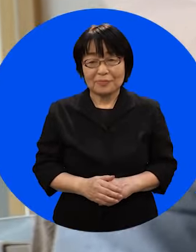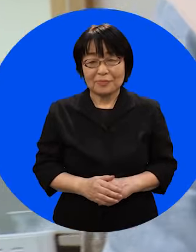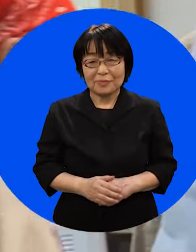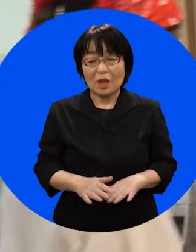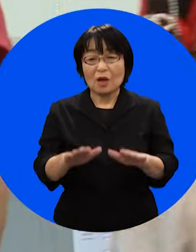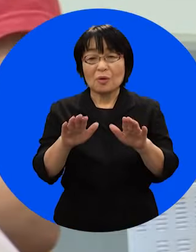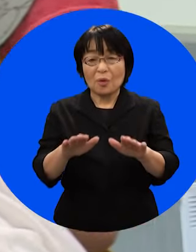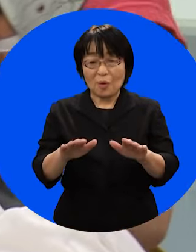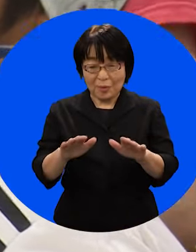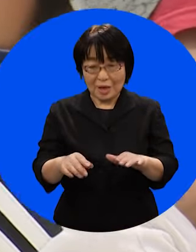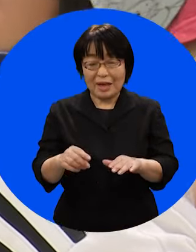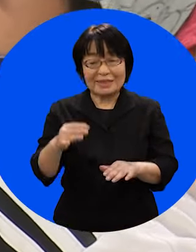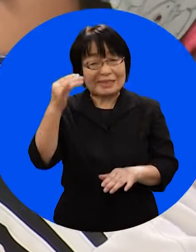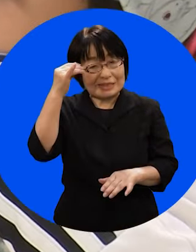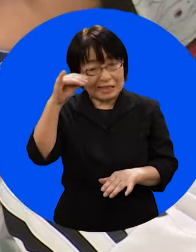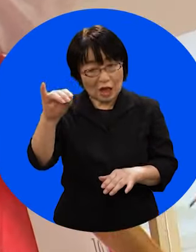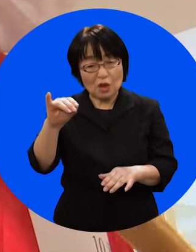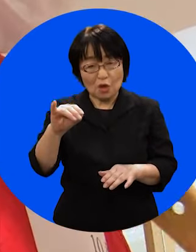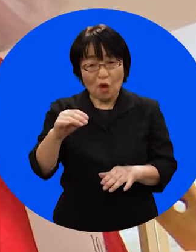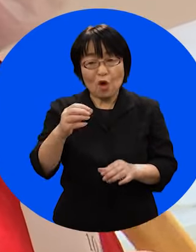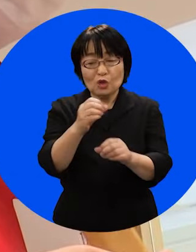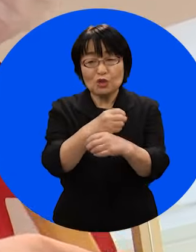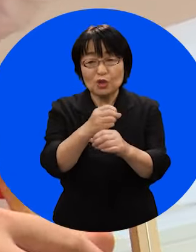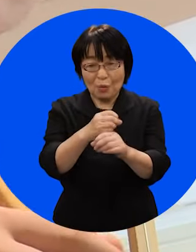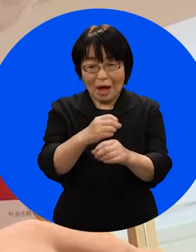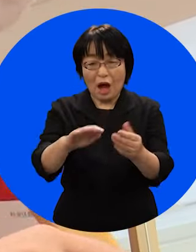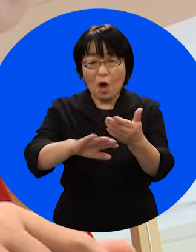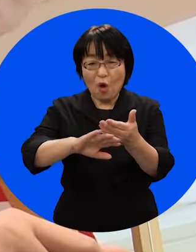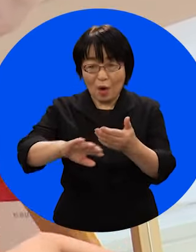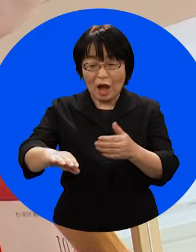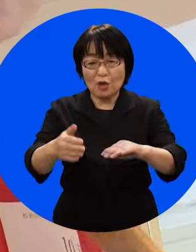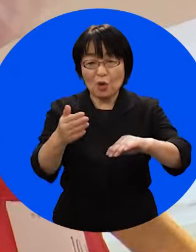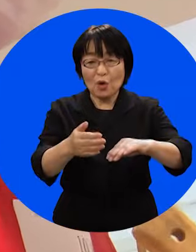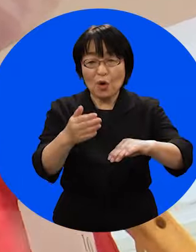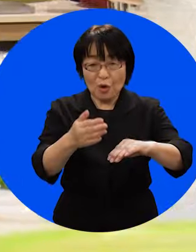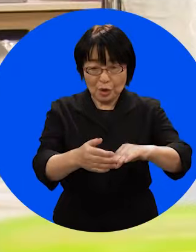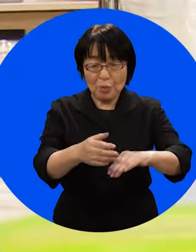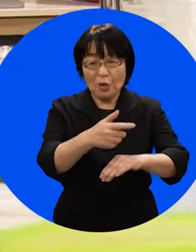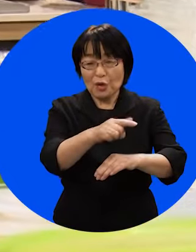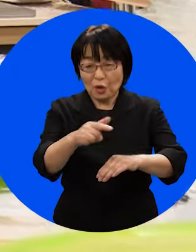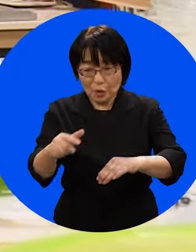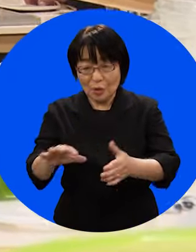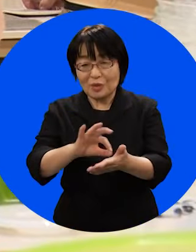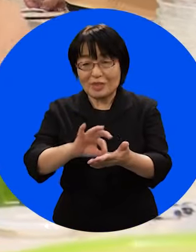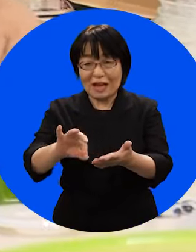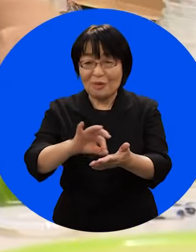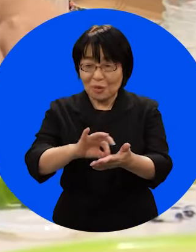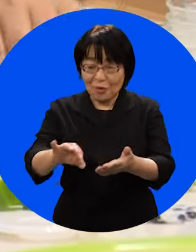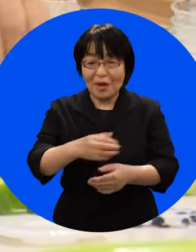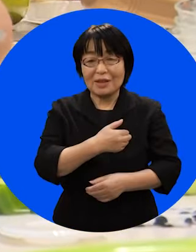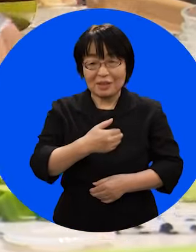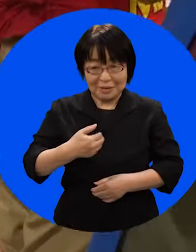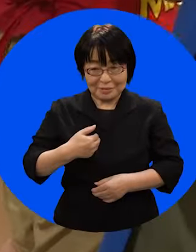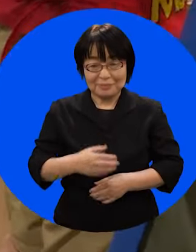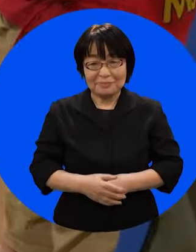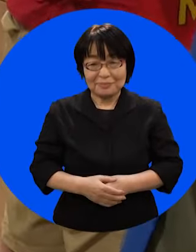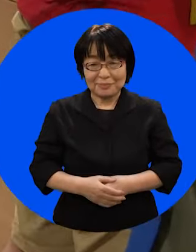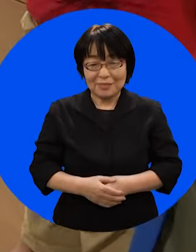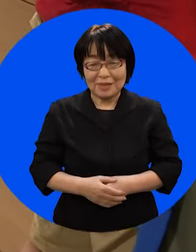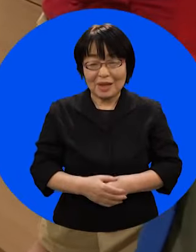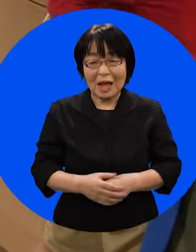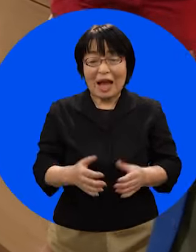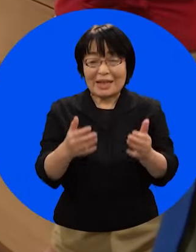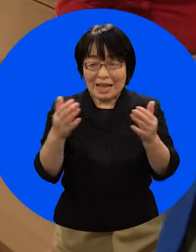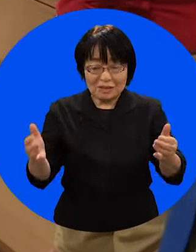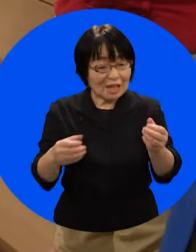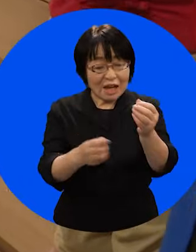今回示された知恵と工夫は他にもいろいろな料理に応用できそうですね。さあ、買いすぎず、作